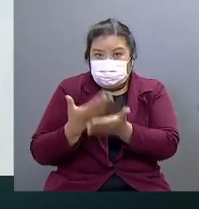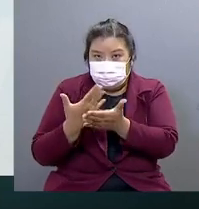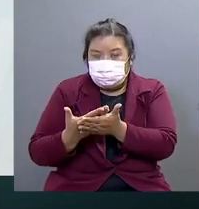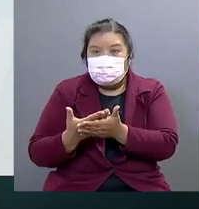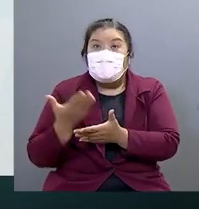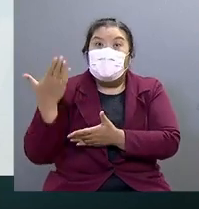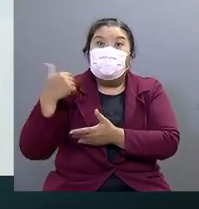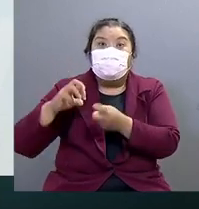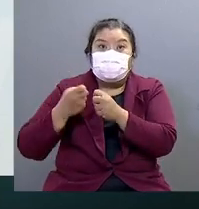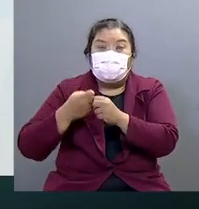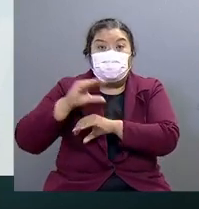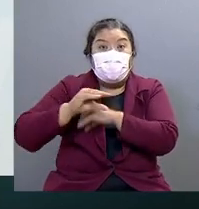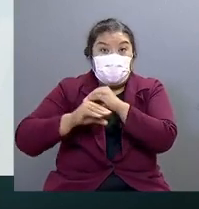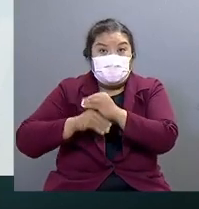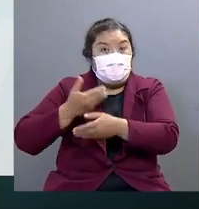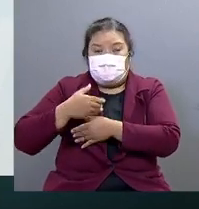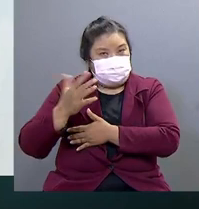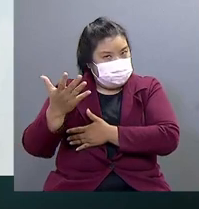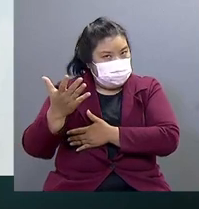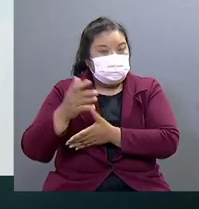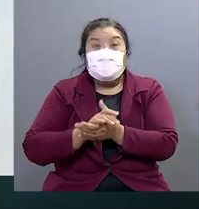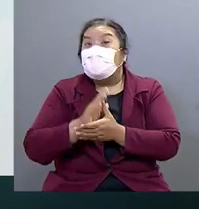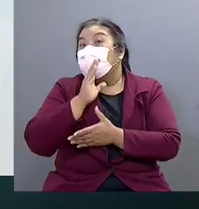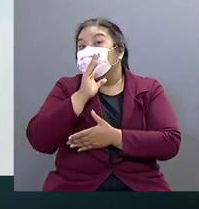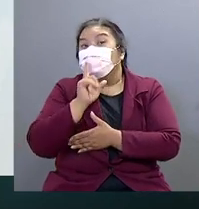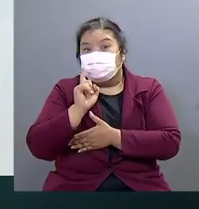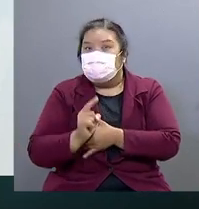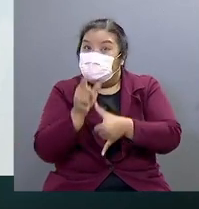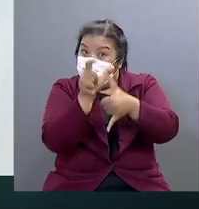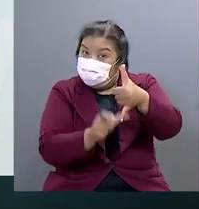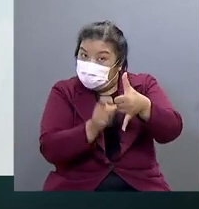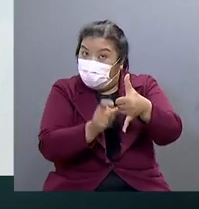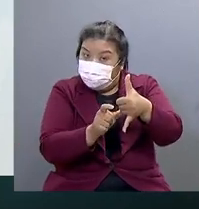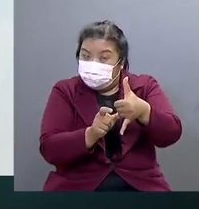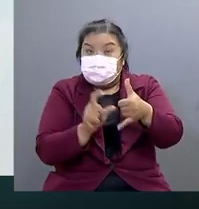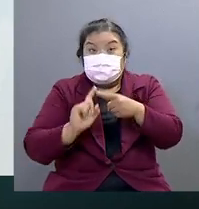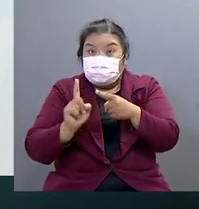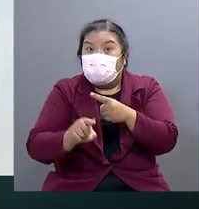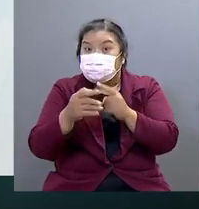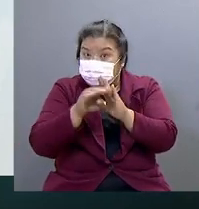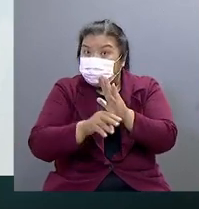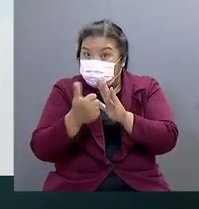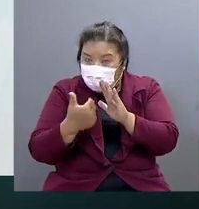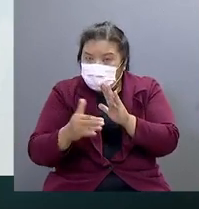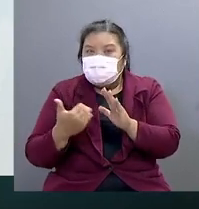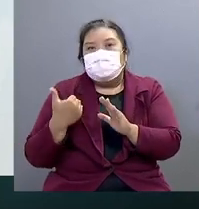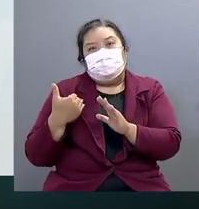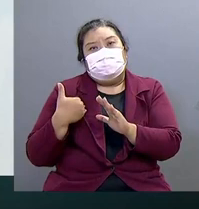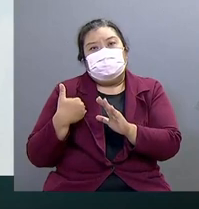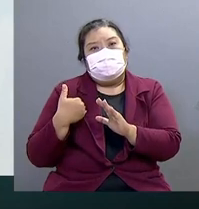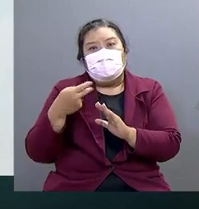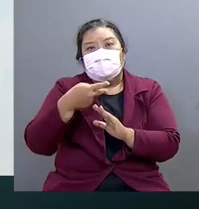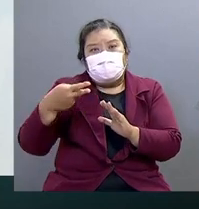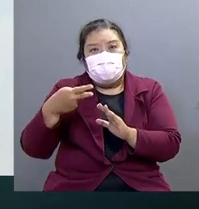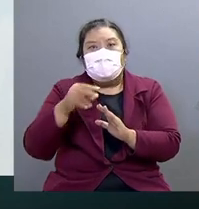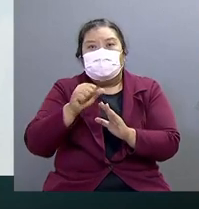านี้ซึ่งถ้าเกิดว่าระบบตรวจสอบคุณสมบัติครบถ้วนจะได้รับข้อความสั้นเพื่อดำเนินการยืนยันตัวตนที่สาขาธนาค